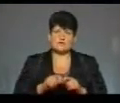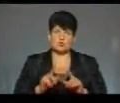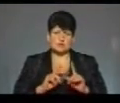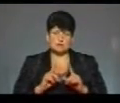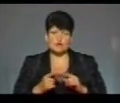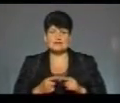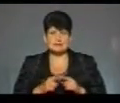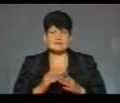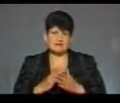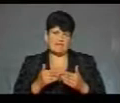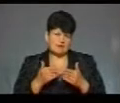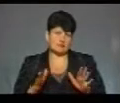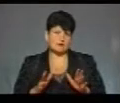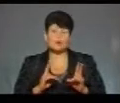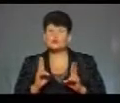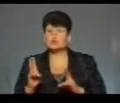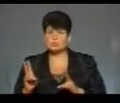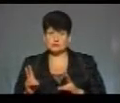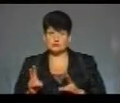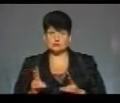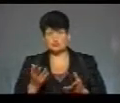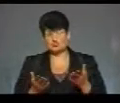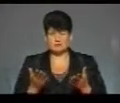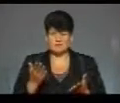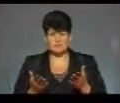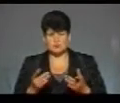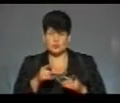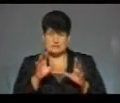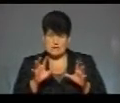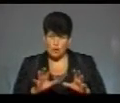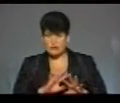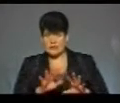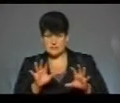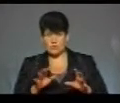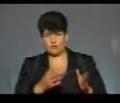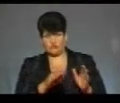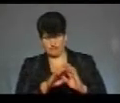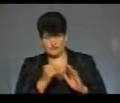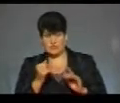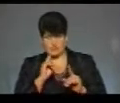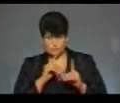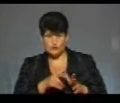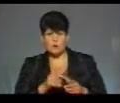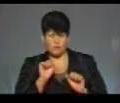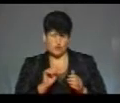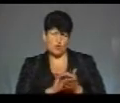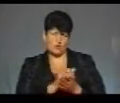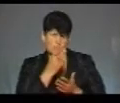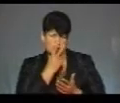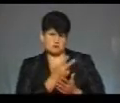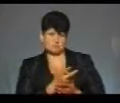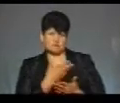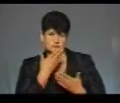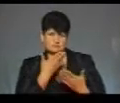Цей закон є в відкритому доступі. Хтось, якщо сумнівається, що його законно чи незаконно покликали на збори, може ознайомитися і побачити,